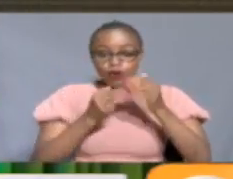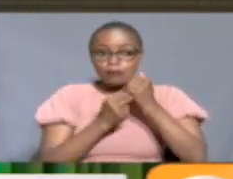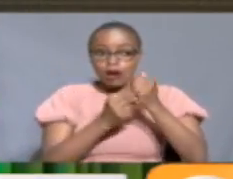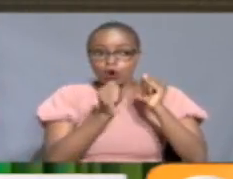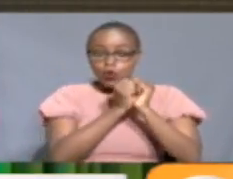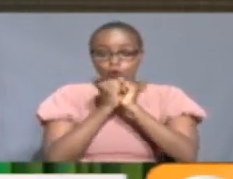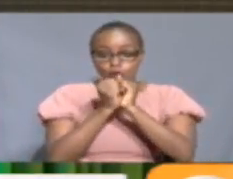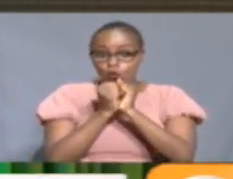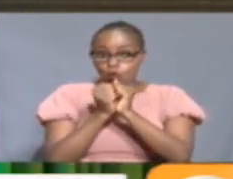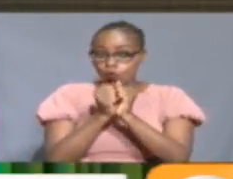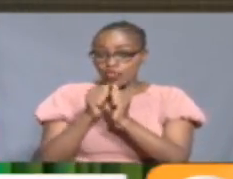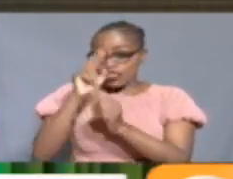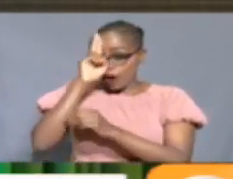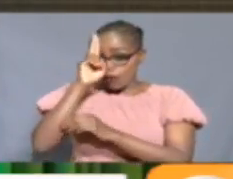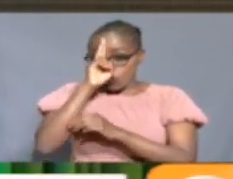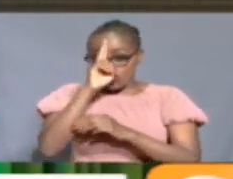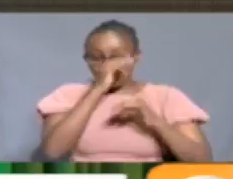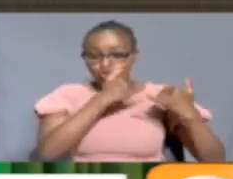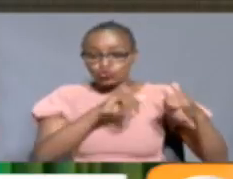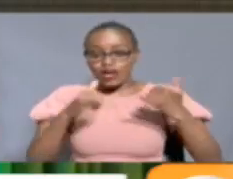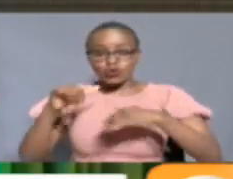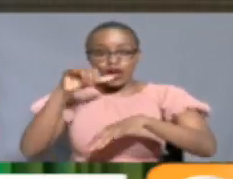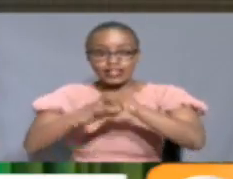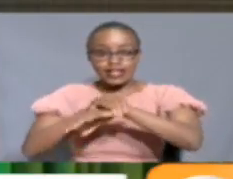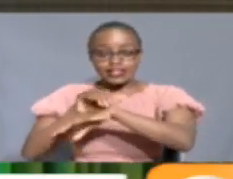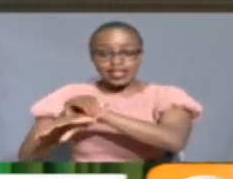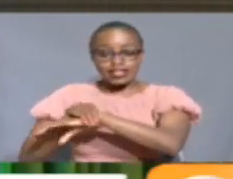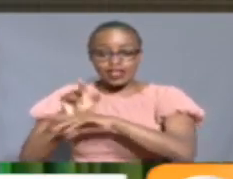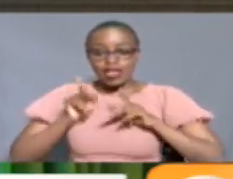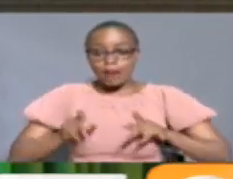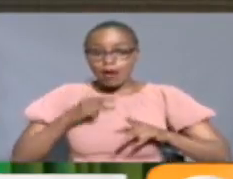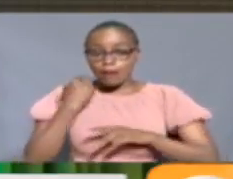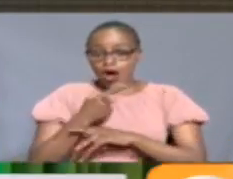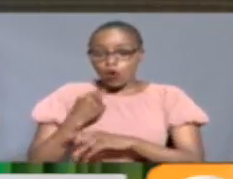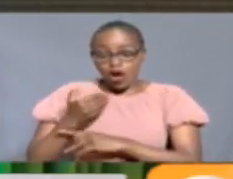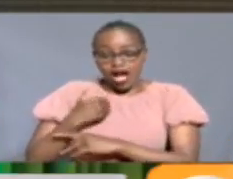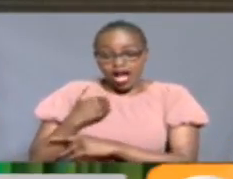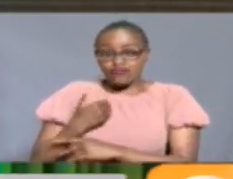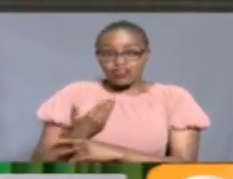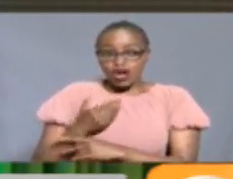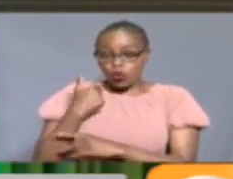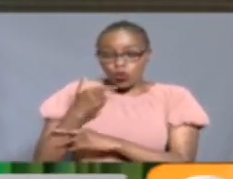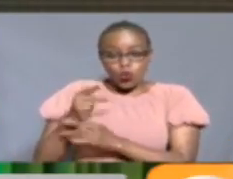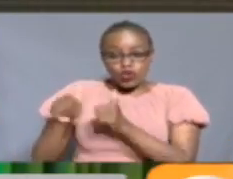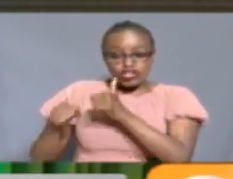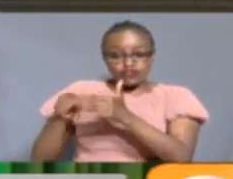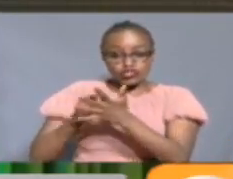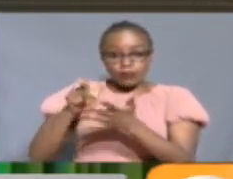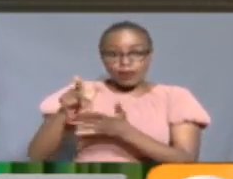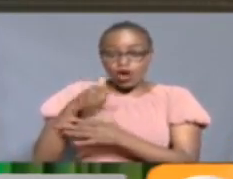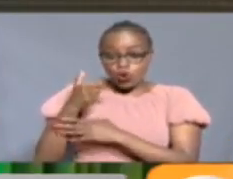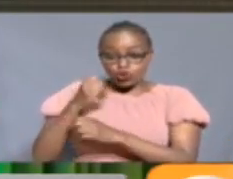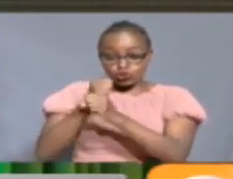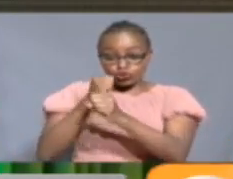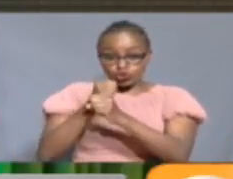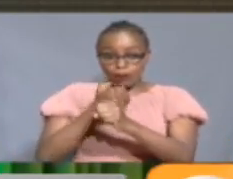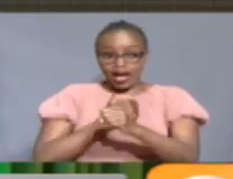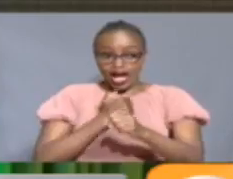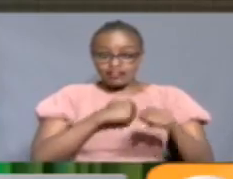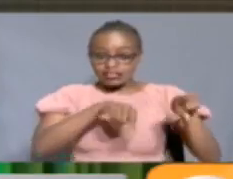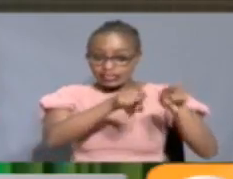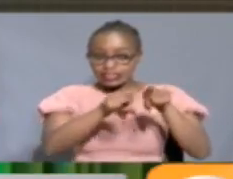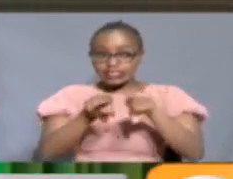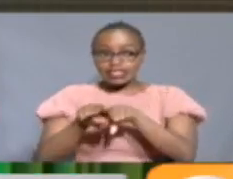law enforcement agencies to track down those that are holding the defaulters that are holding jobs and